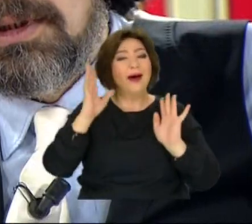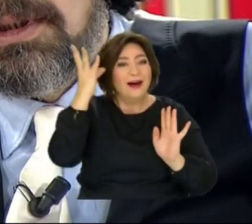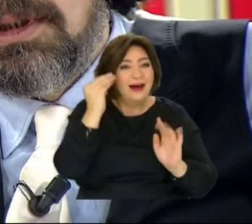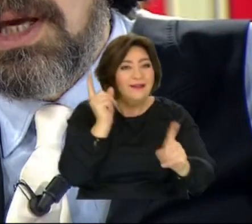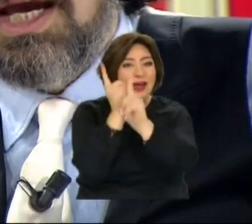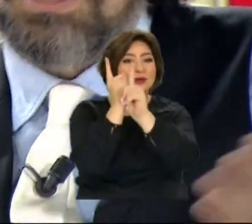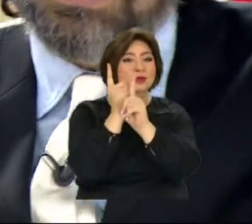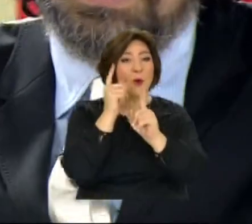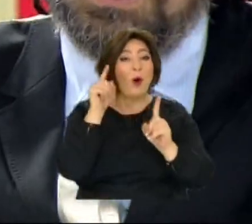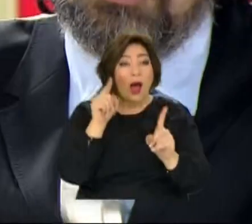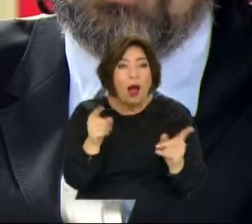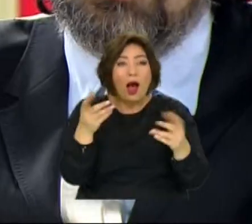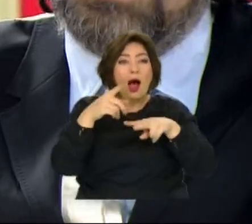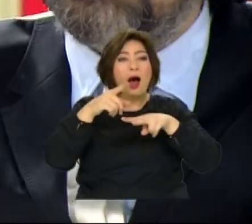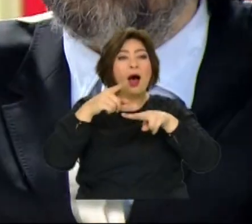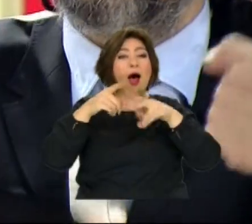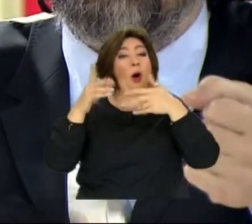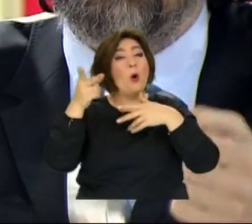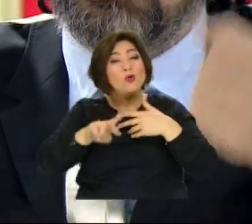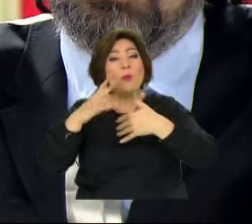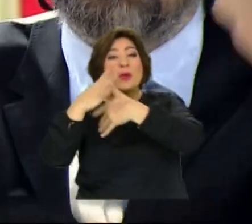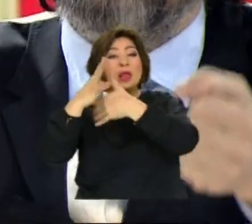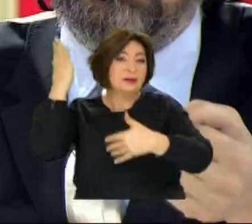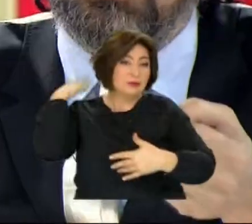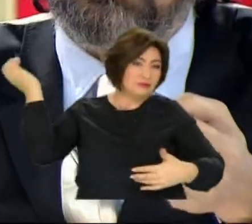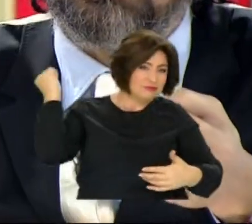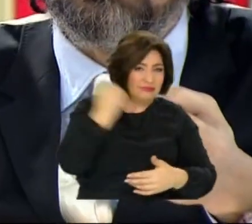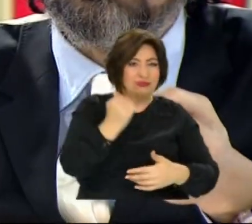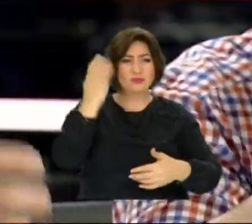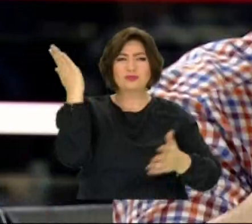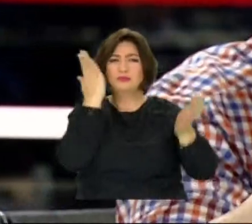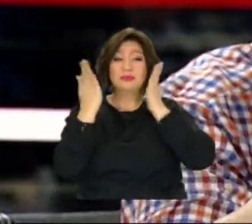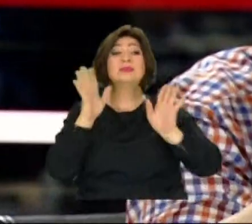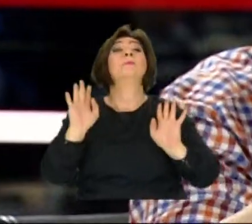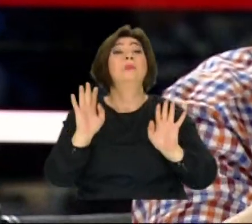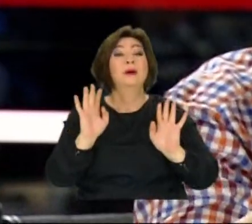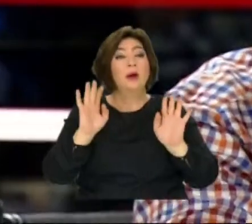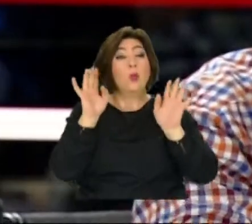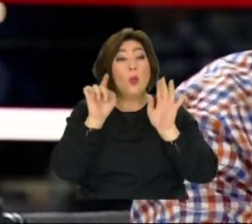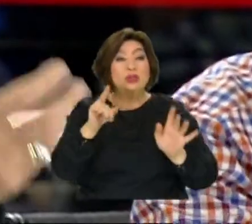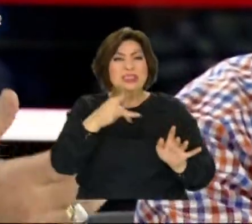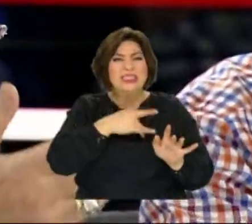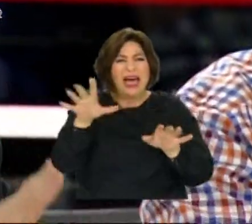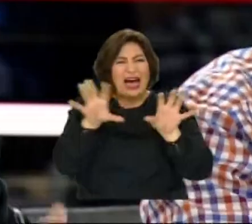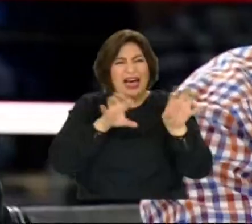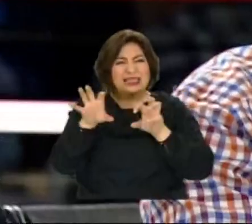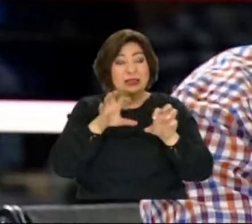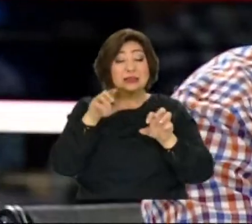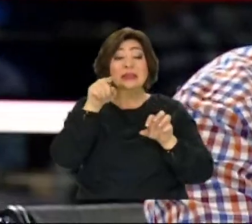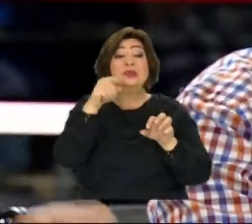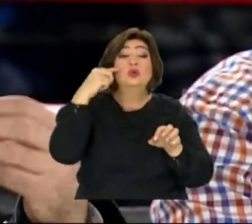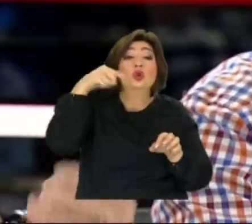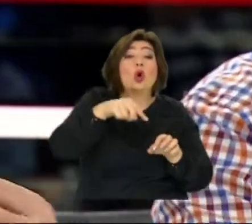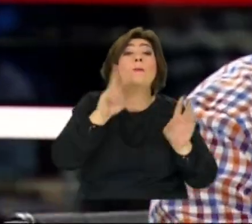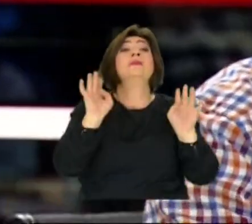Zaten mesele o. İşte Azrail ne yapıyor? O zaman şimdi sırtına bakın, vurmuyor mu? Yüzüne hayır, vurmuyor mu? Tabii işte o zaten o can çekişmesi anı veyahut da